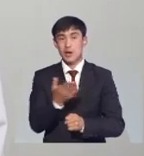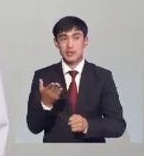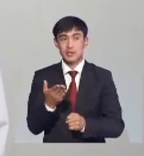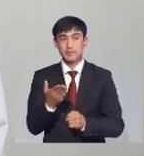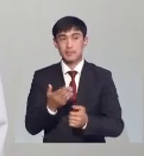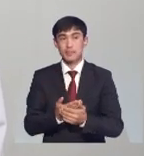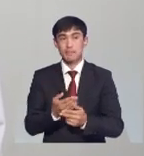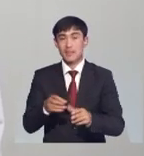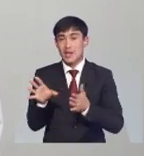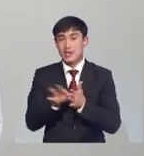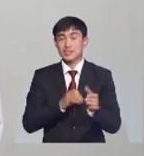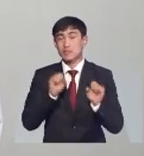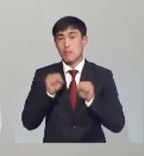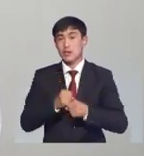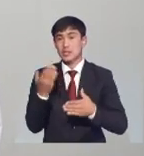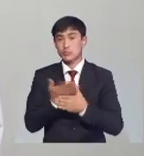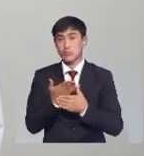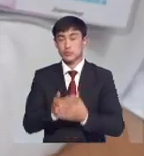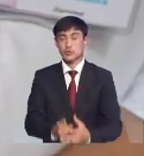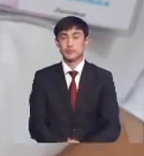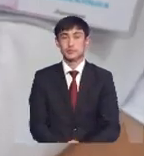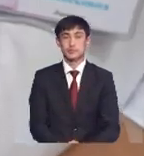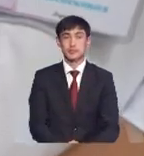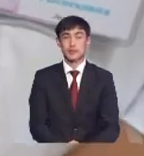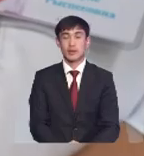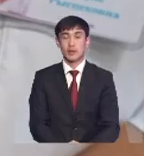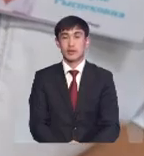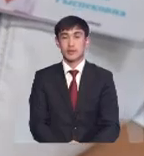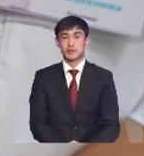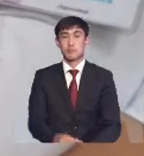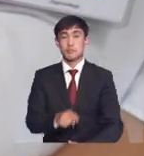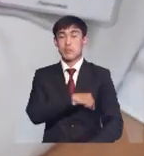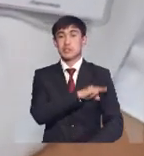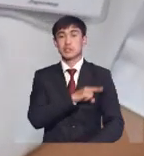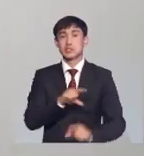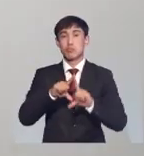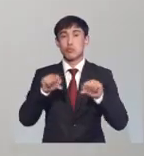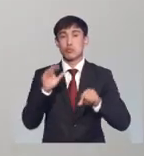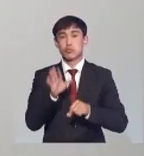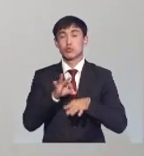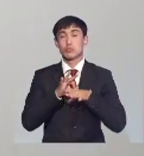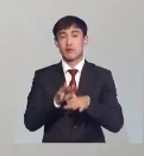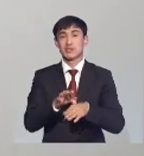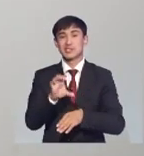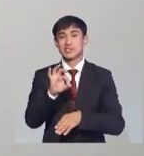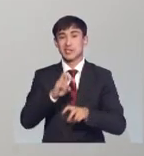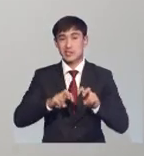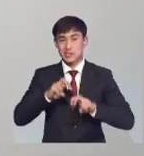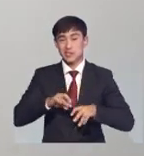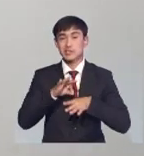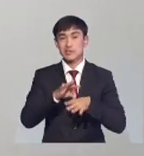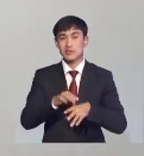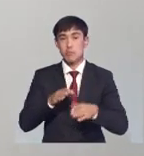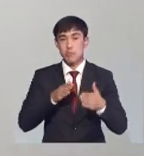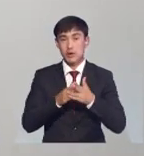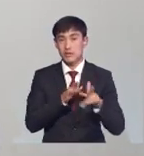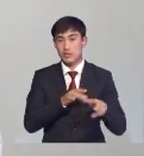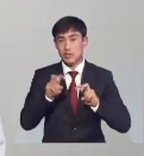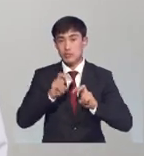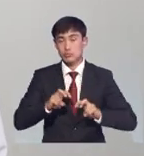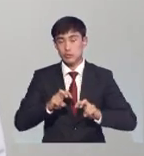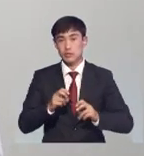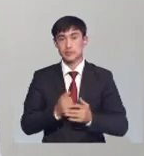они экстренно могли оказать экстренную помощь. Кроме того, в медицинских пунктах будут проводиться скрининговые исследования, профилактические